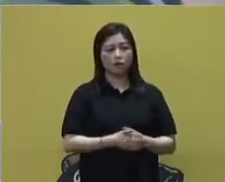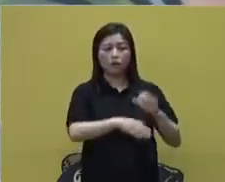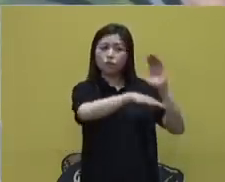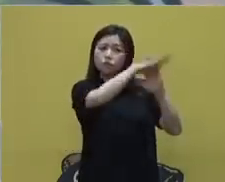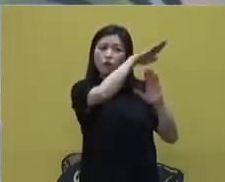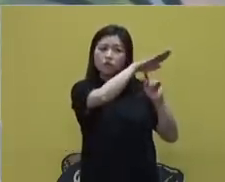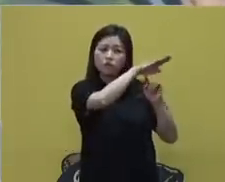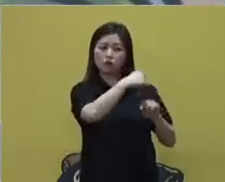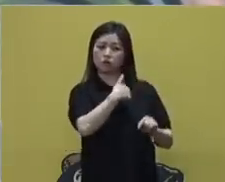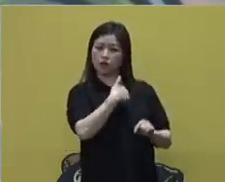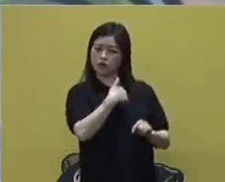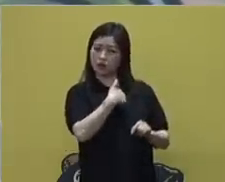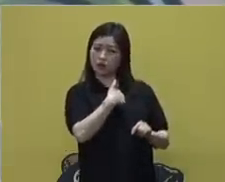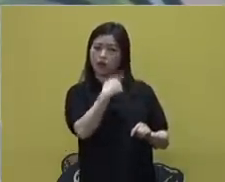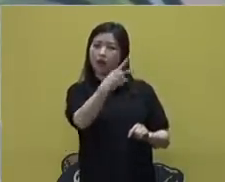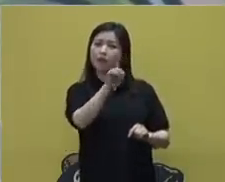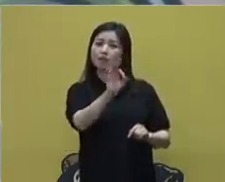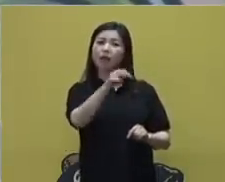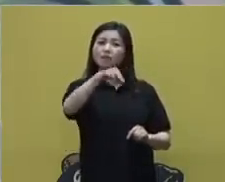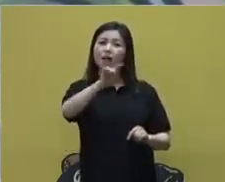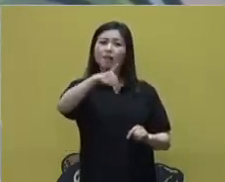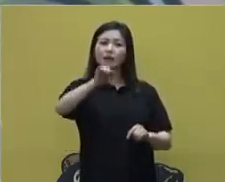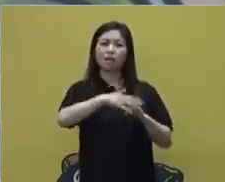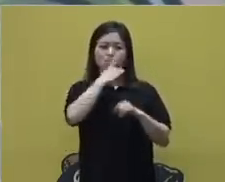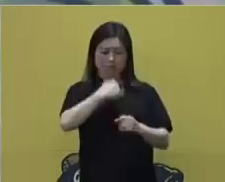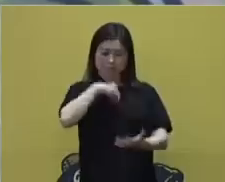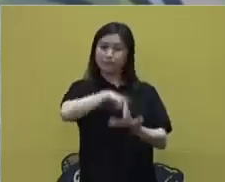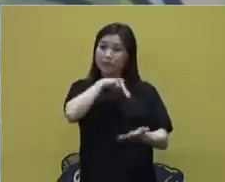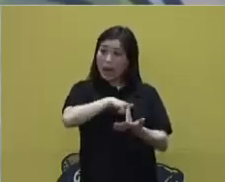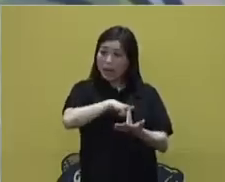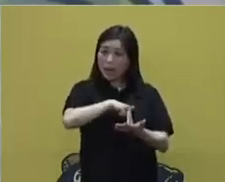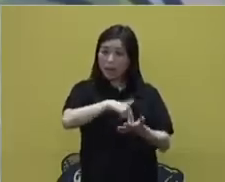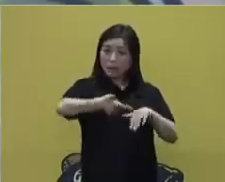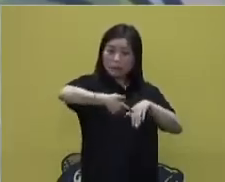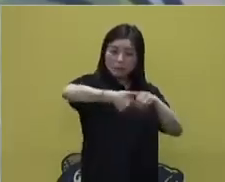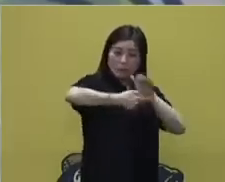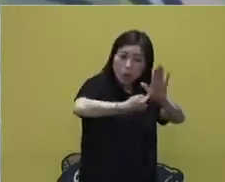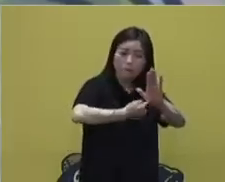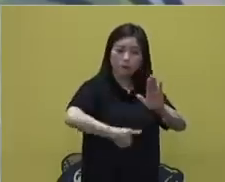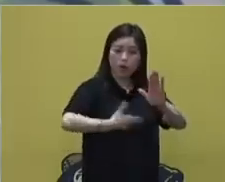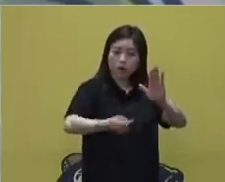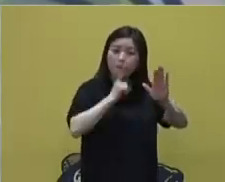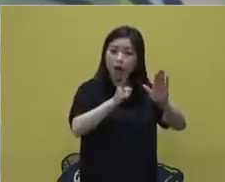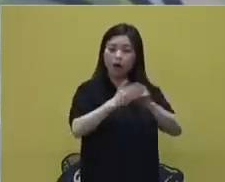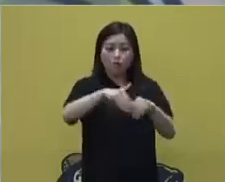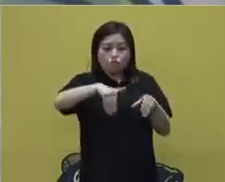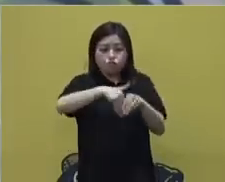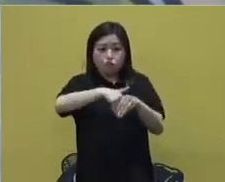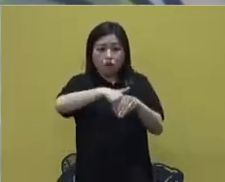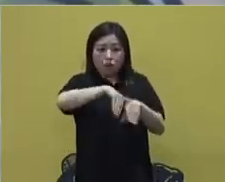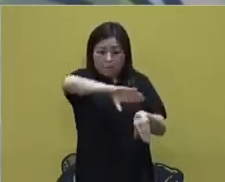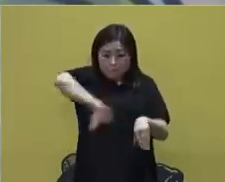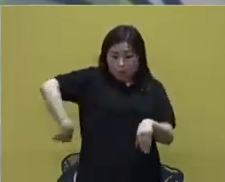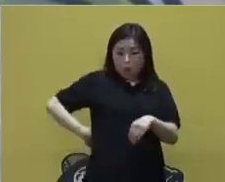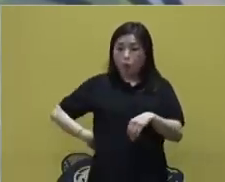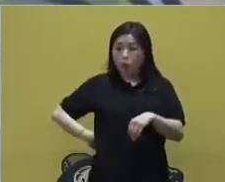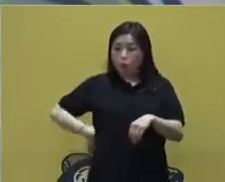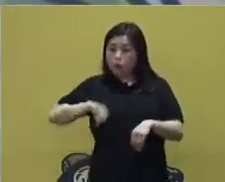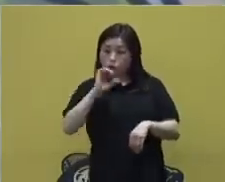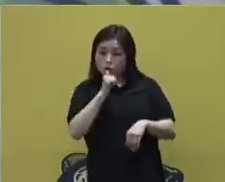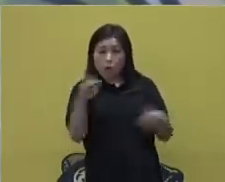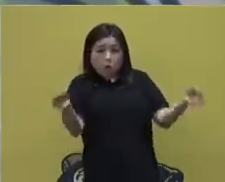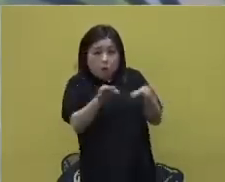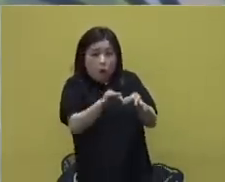북한에서 우리한테 당사자 역할을 해라고 얘기한 거는 문재인 대통령께 뭐 중재자 역할을 하지 말라 너희가